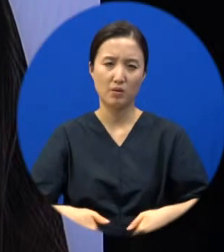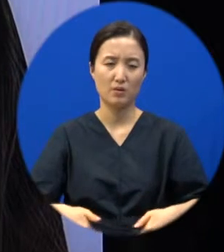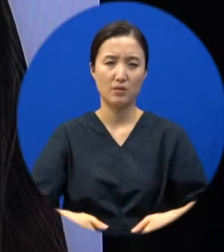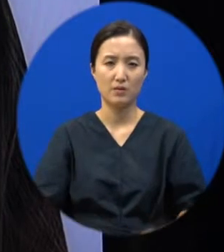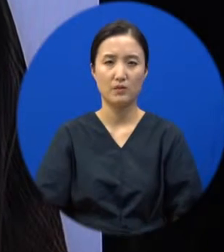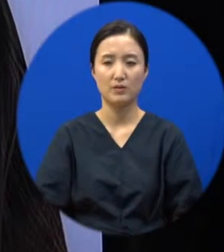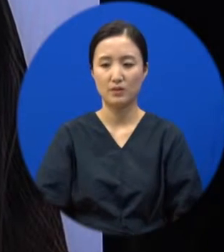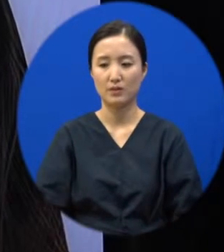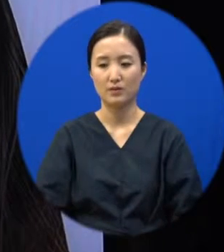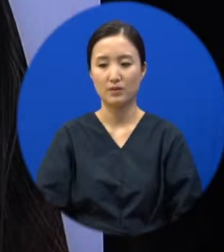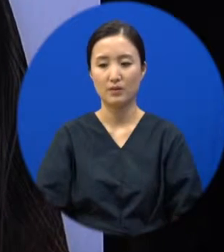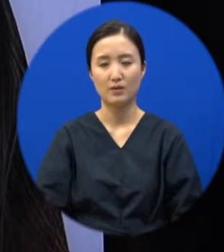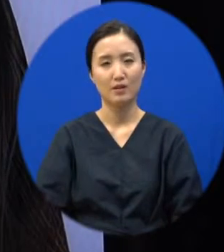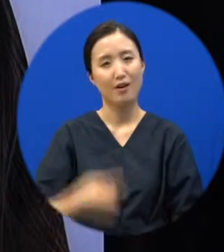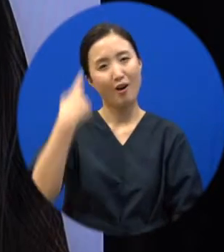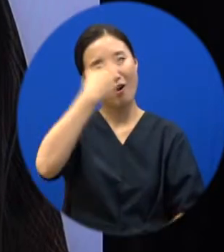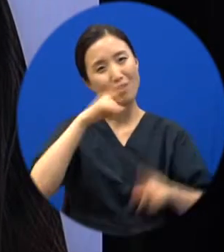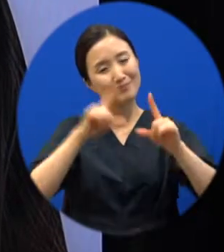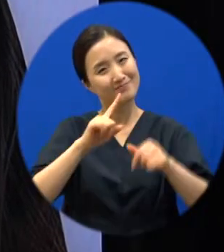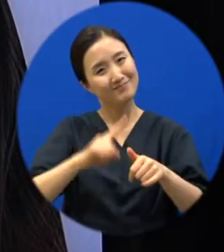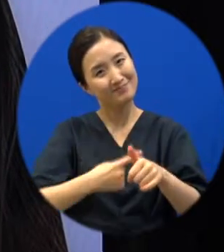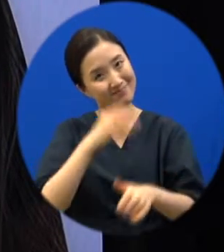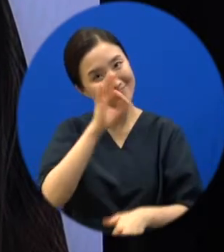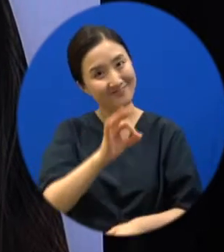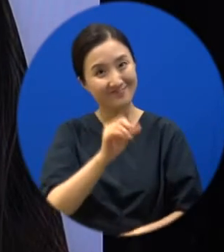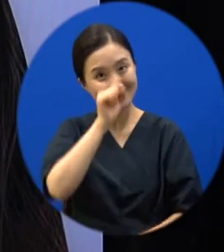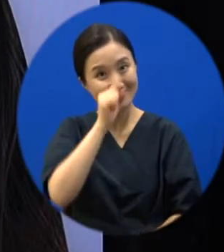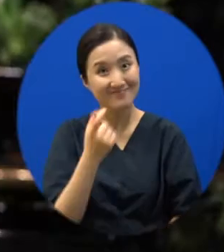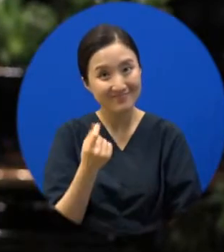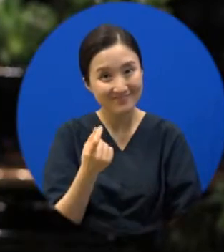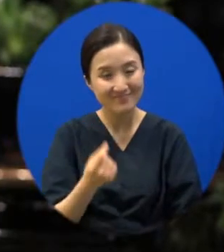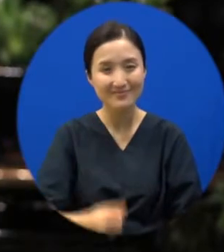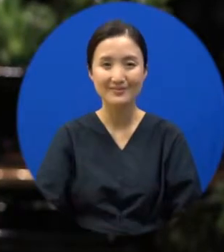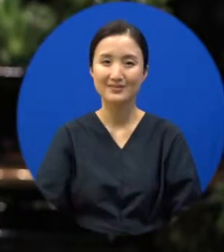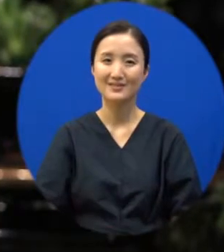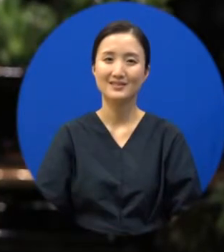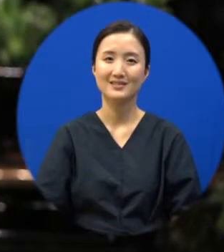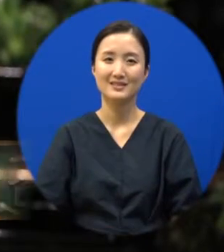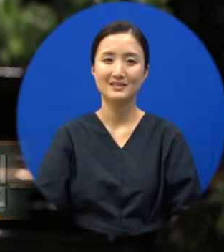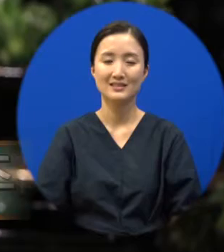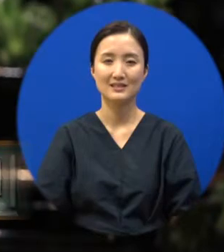저 사람 우리가 자연스러운 이미지 너무 보기 좋지 않아요? 라고 이야기하잖아요.